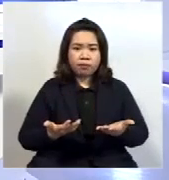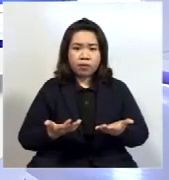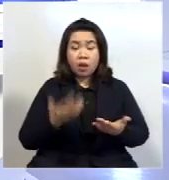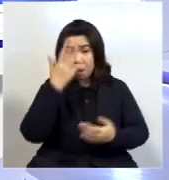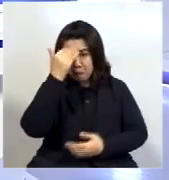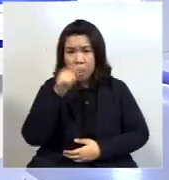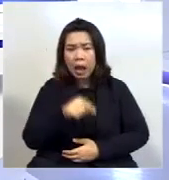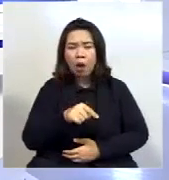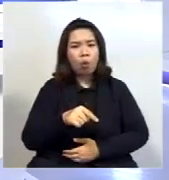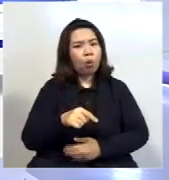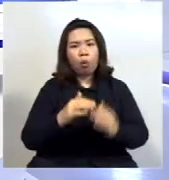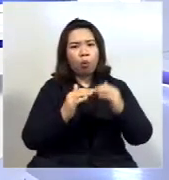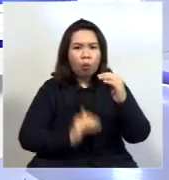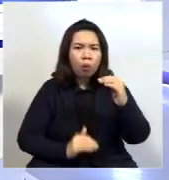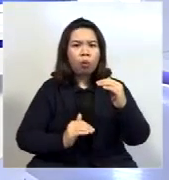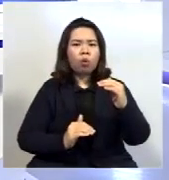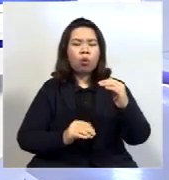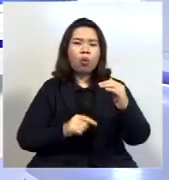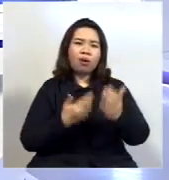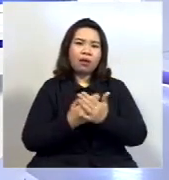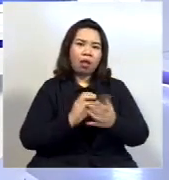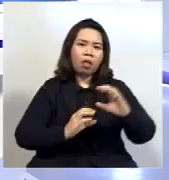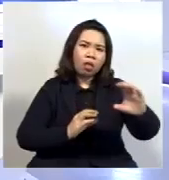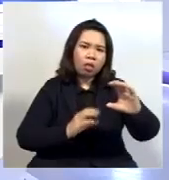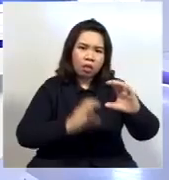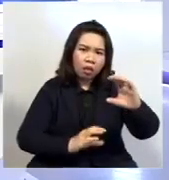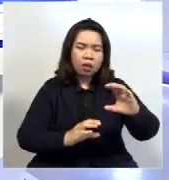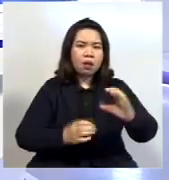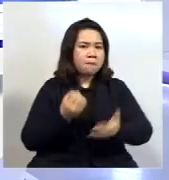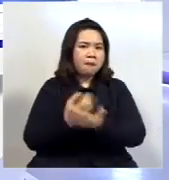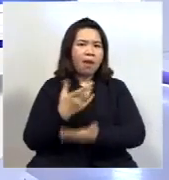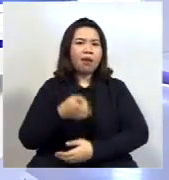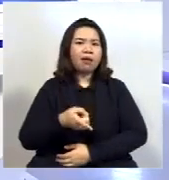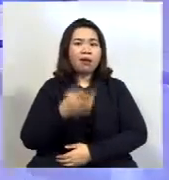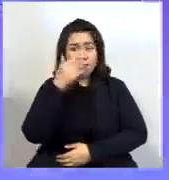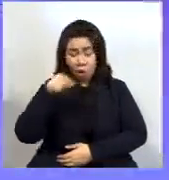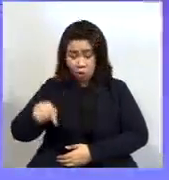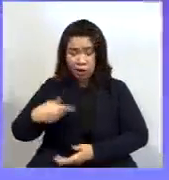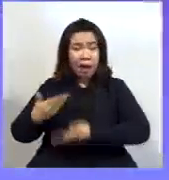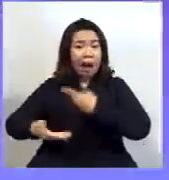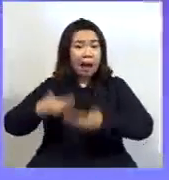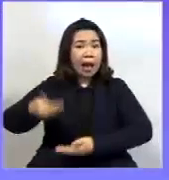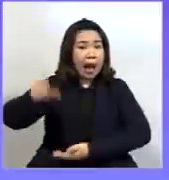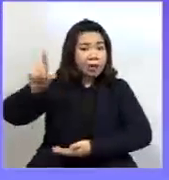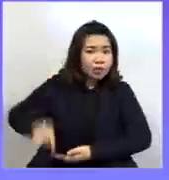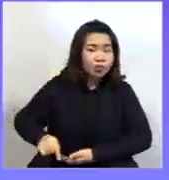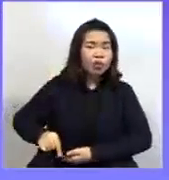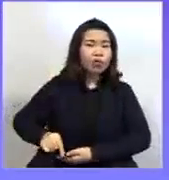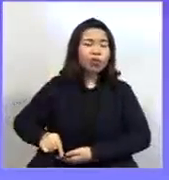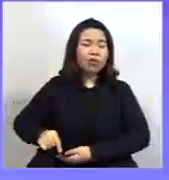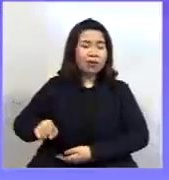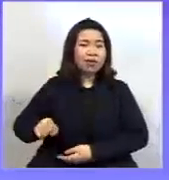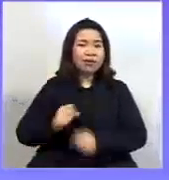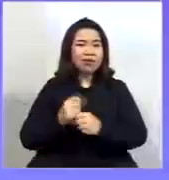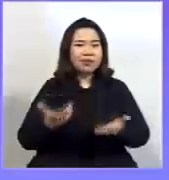ราะเขาถือว่าเขาเสียเปรียบทางการตลาดที่ต้องจ่ายเงินและจ่ายเงินเยอะกว่าคนที่มาซื้อตอนที่เซลล์เนี่ยประมาณเท่าหนึ่งด้วยกัน